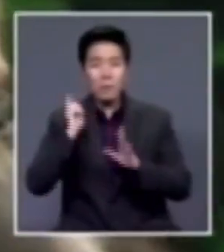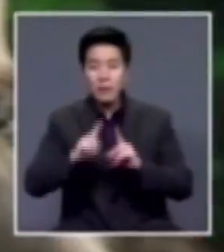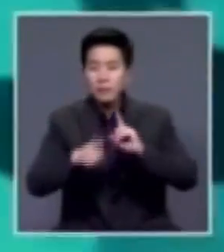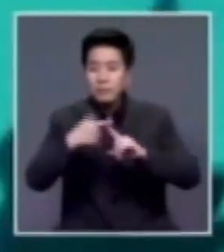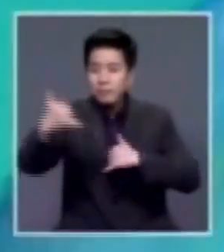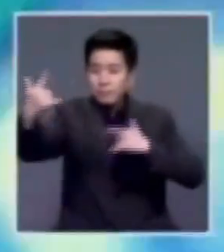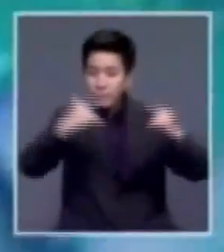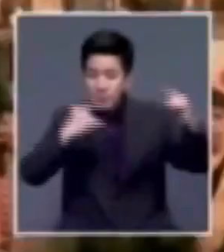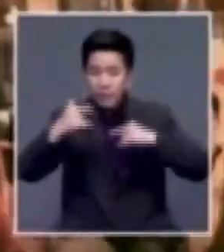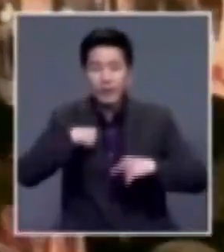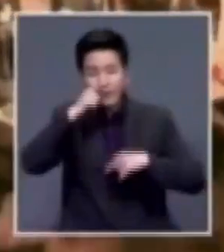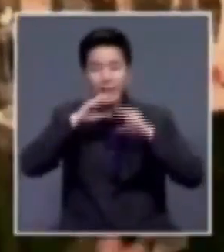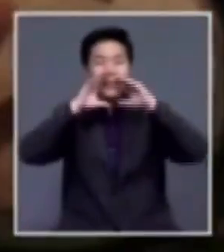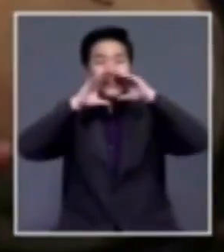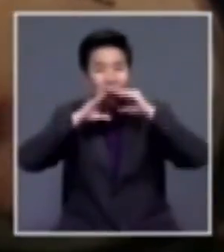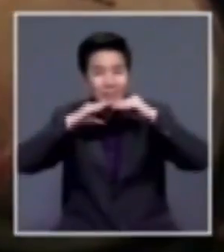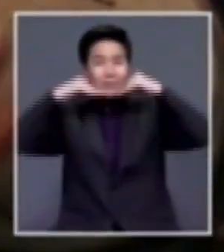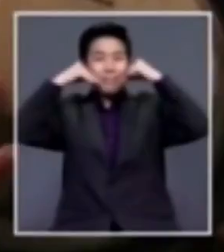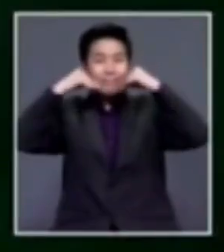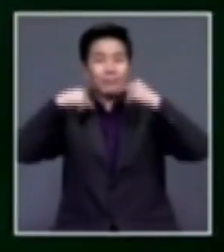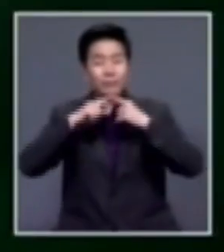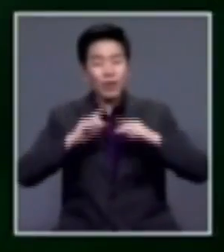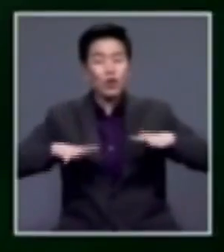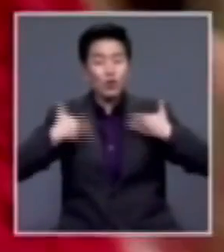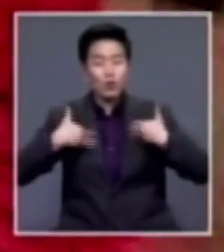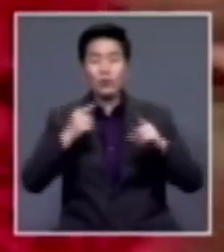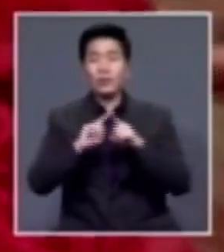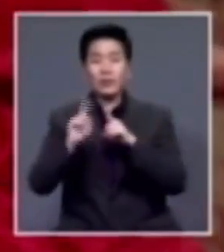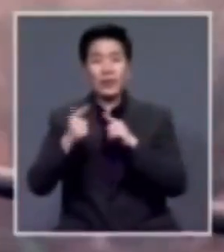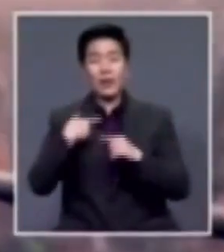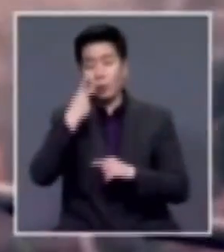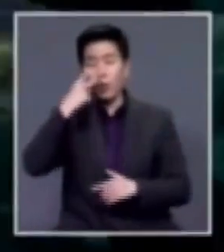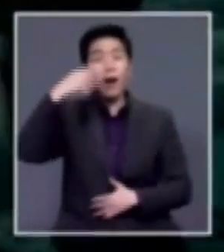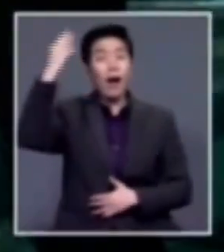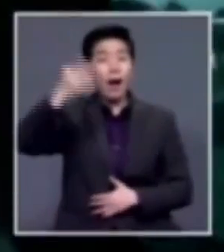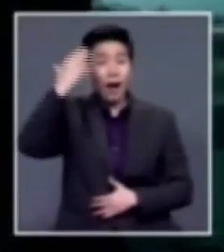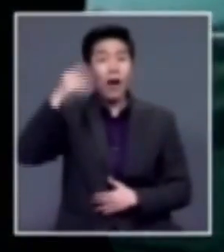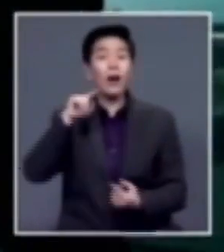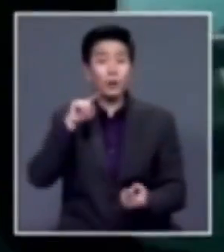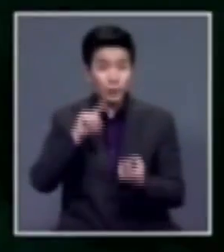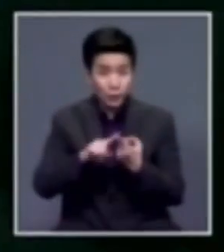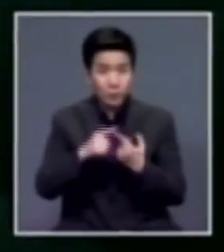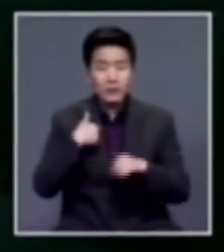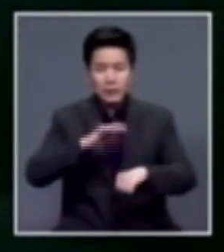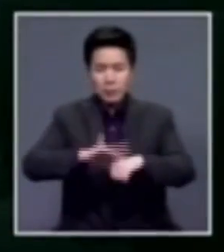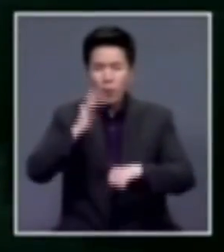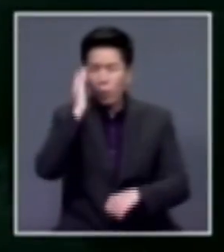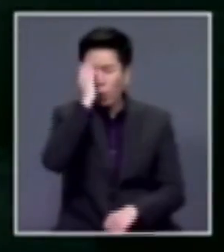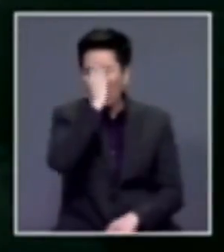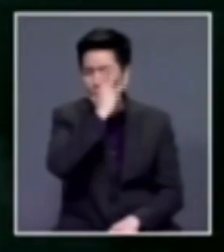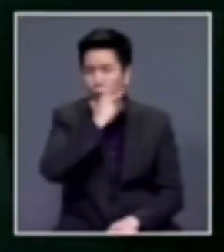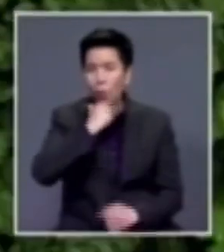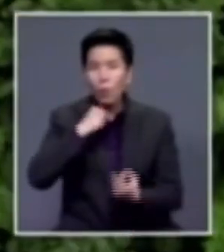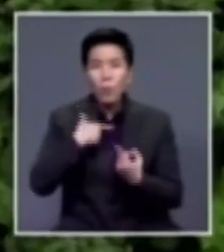ท่องเที่ยวของคนไทยเป็นสยามเมืองยิ้มรักความสุขสนานรวมทั้งสภาพอากาศบ้านเราที่เหมาะสมมีธรรมชาติที่สวยงาม